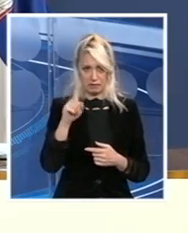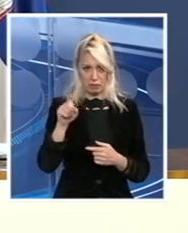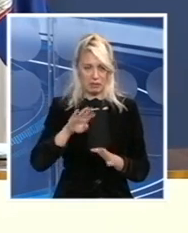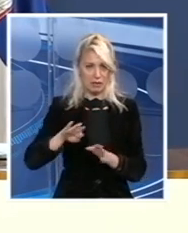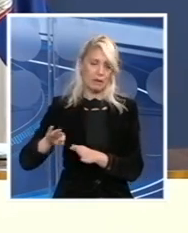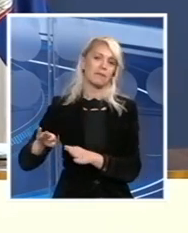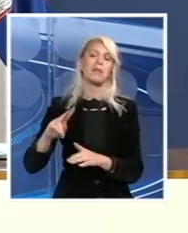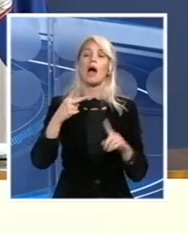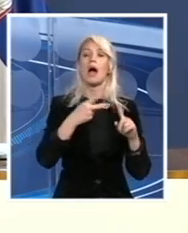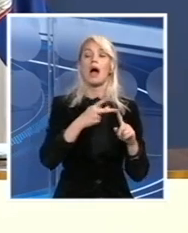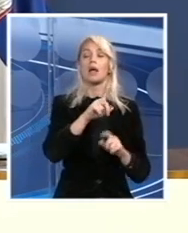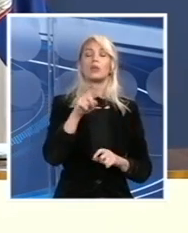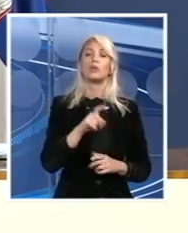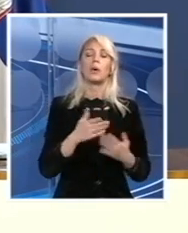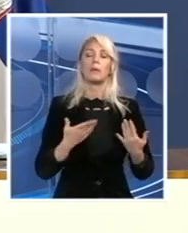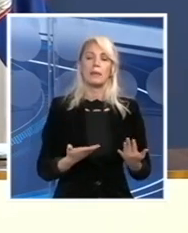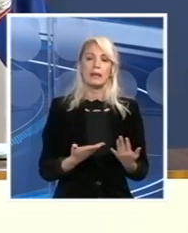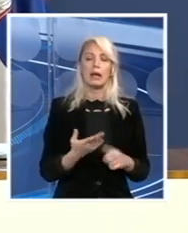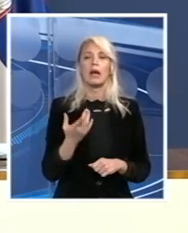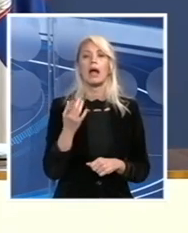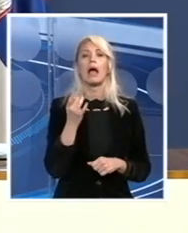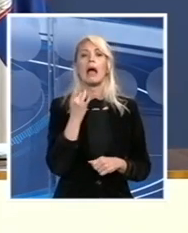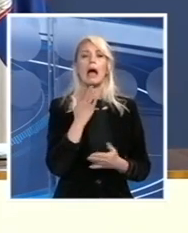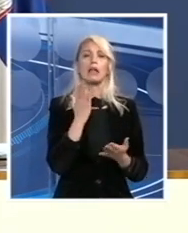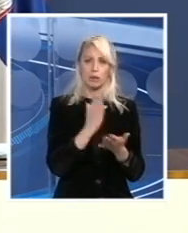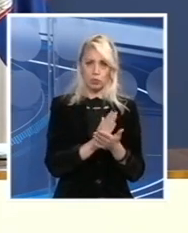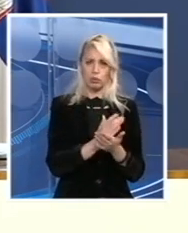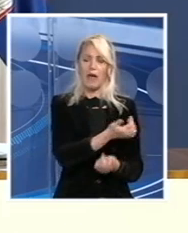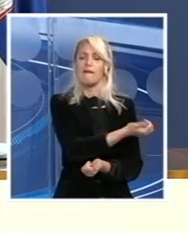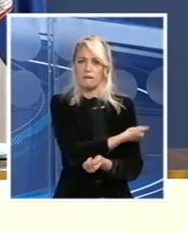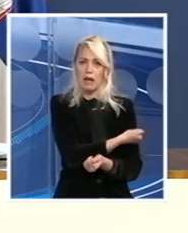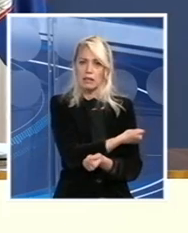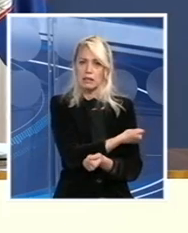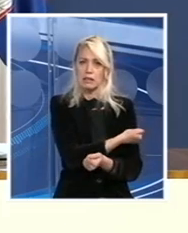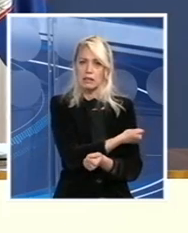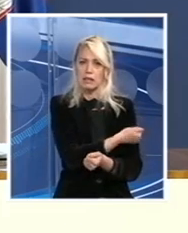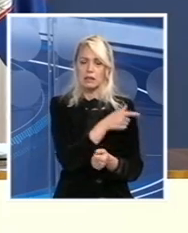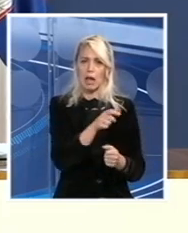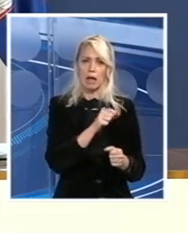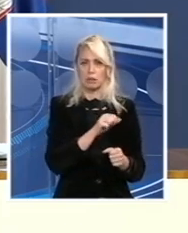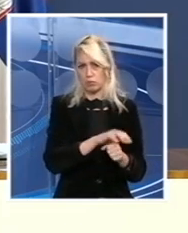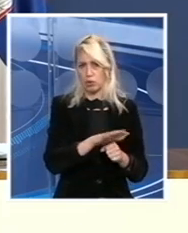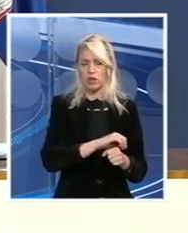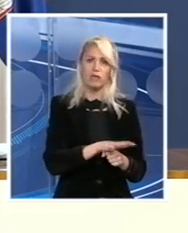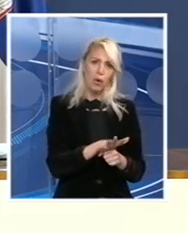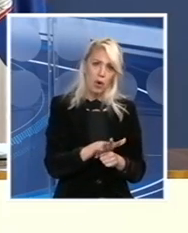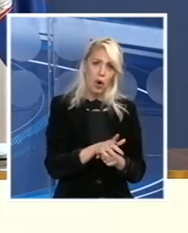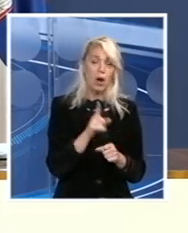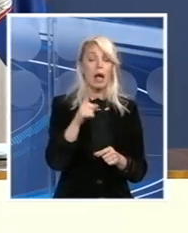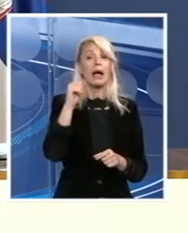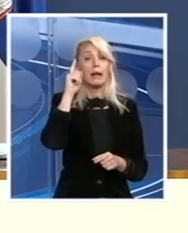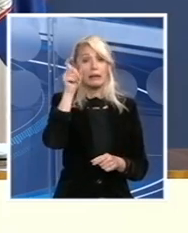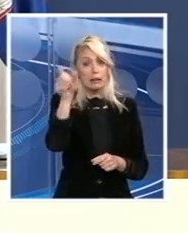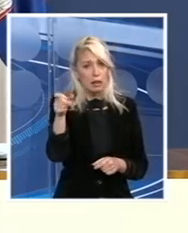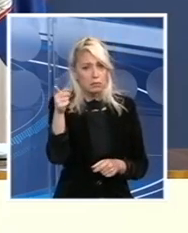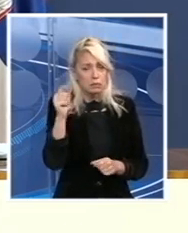ukoliko, odnosno kada se proizvede vakcina protiv koronavirusa, da li mislite da će biti obavezna